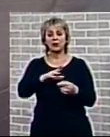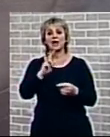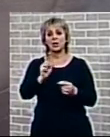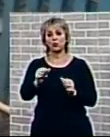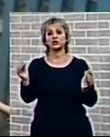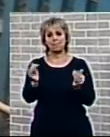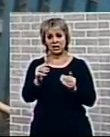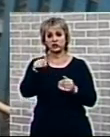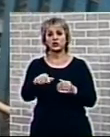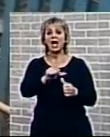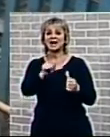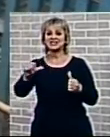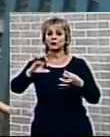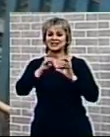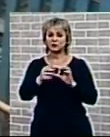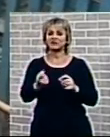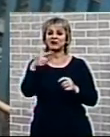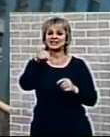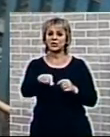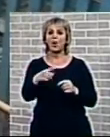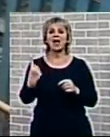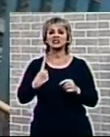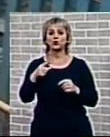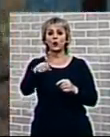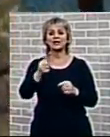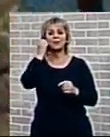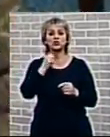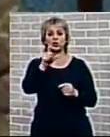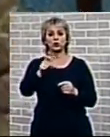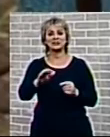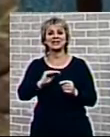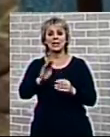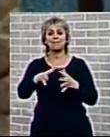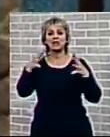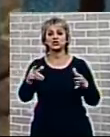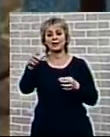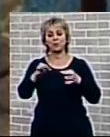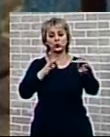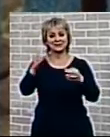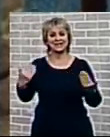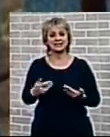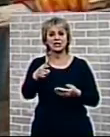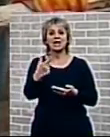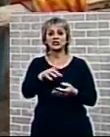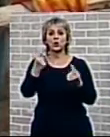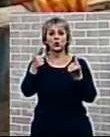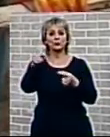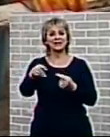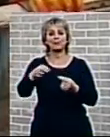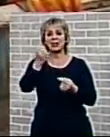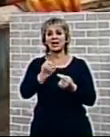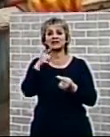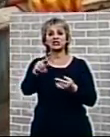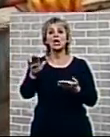можно меньше. Особые сложности возникают у одиноких пожилых людей в небольших населенных пунктах, где нет крупных благотворительных